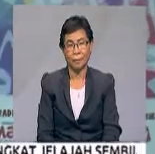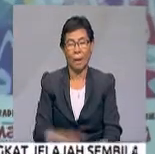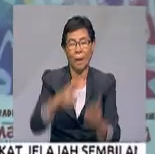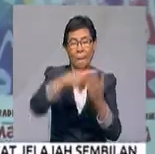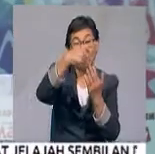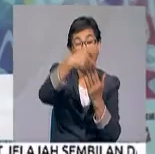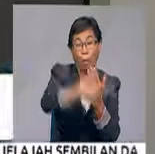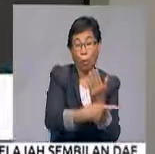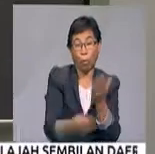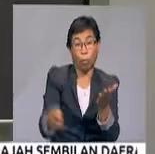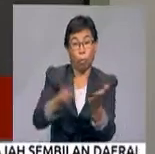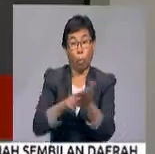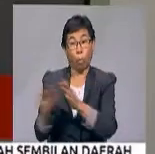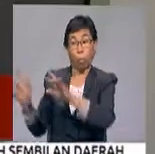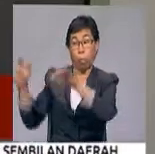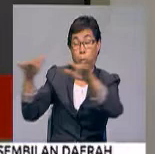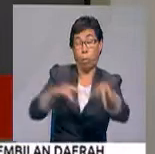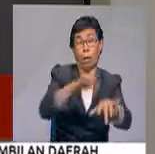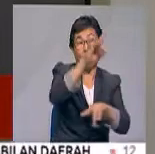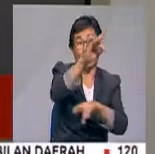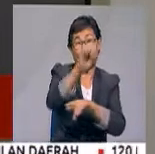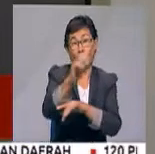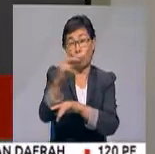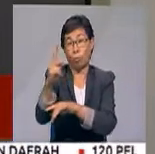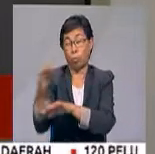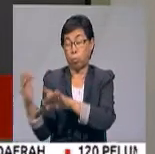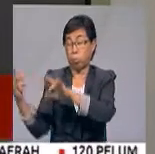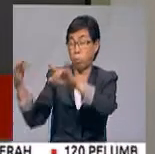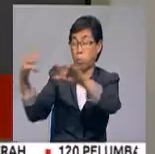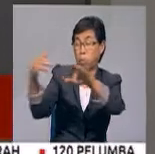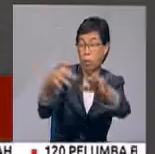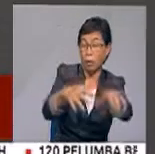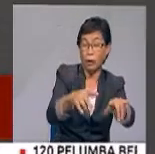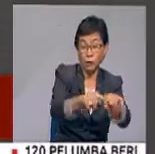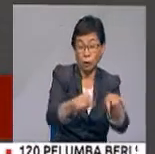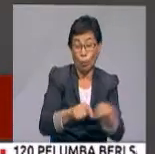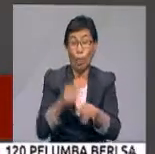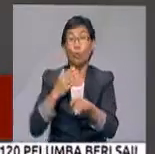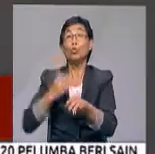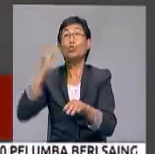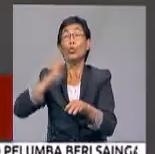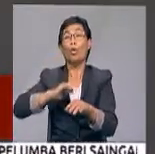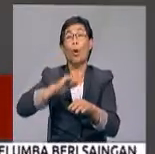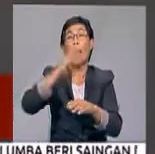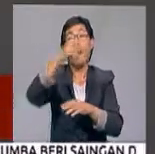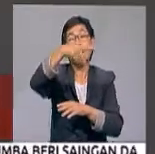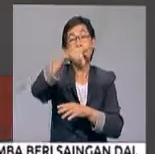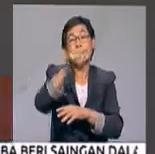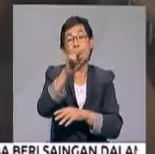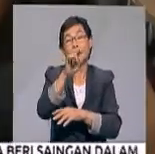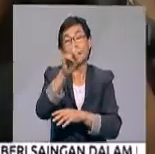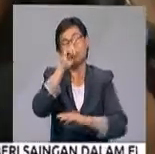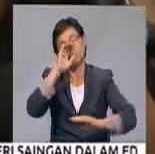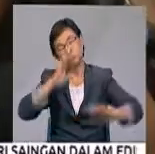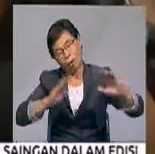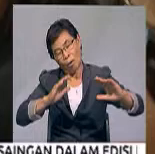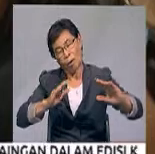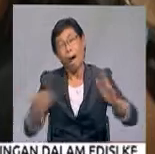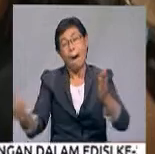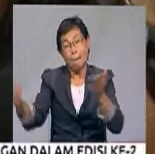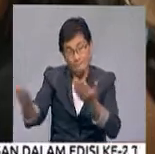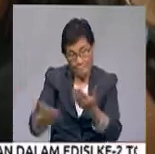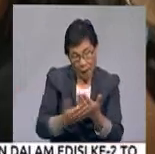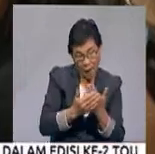Program yang mencatatkan kunjungan lebih 80,000 pengunjung di lokasi-lokasi sebelum ini, Planet Animasi kembali ke destinasi berikutnya